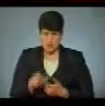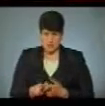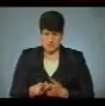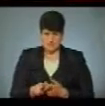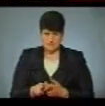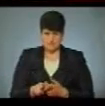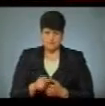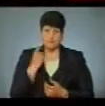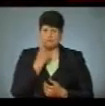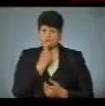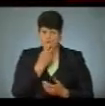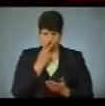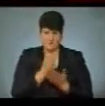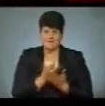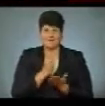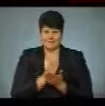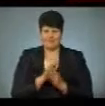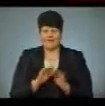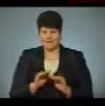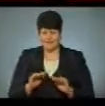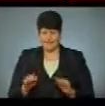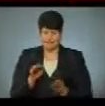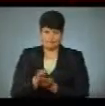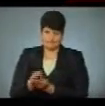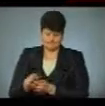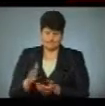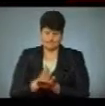по зубах видно, є й дитячі поховання.